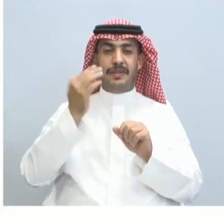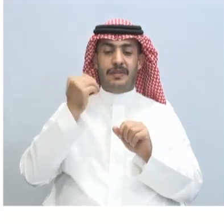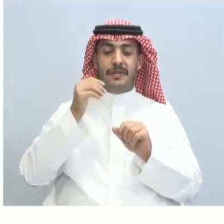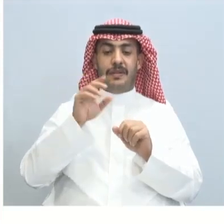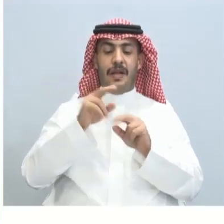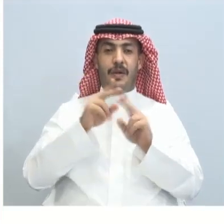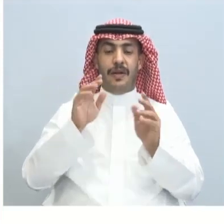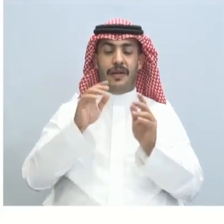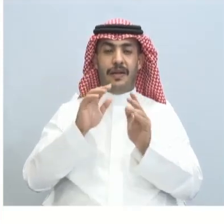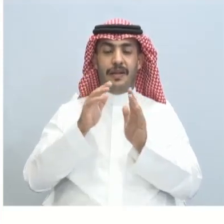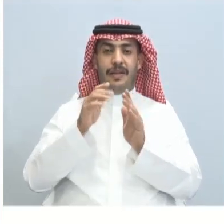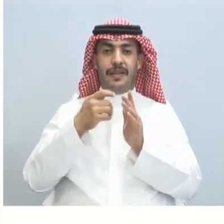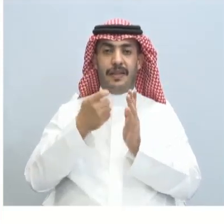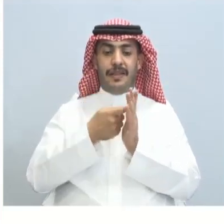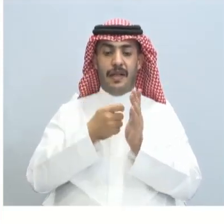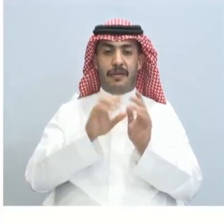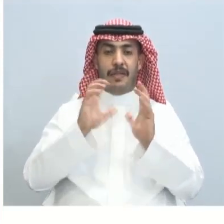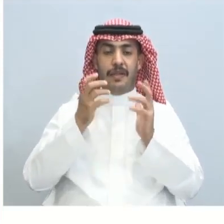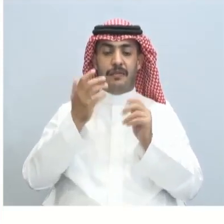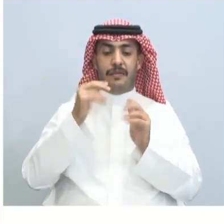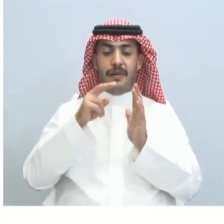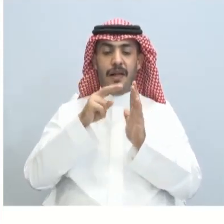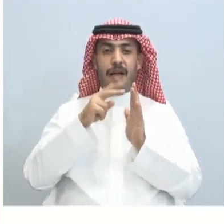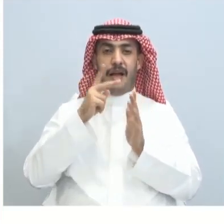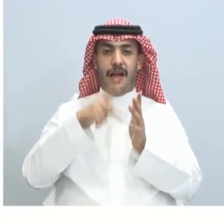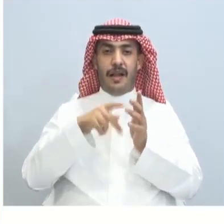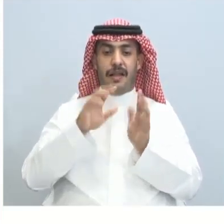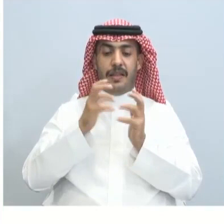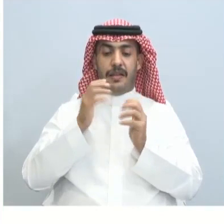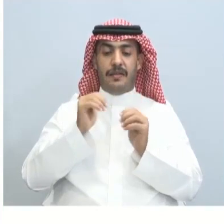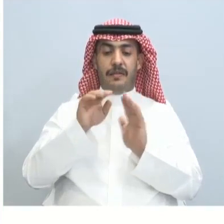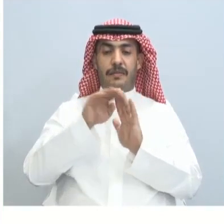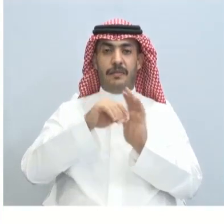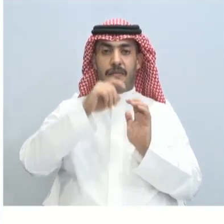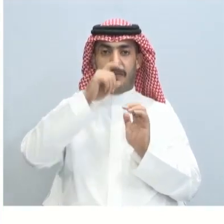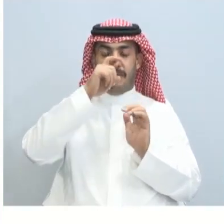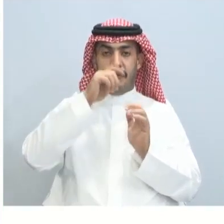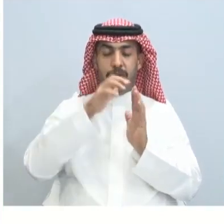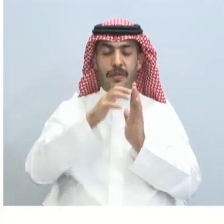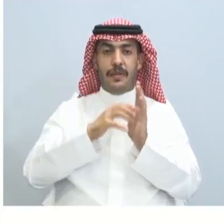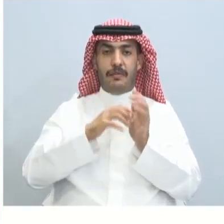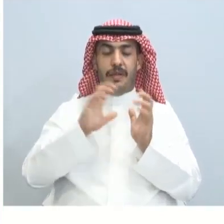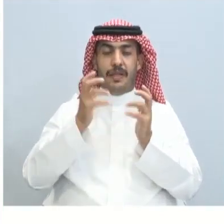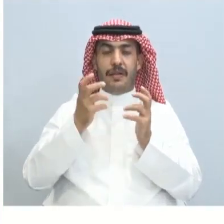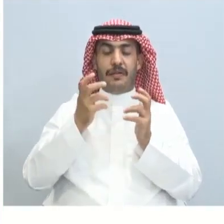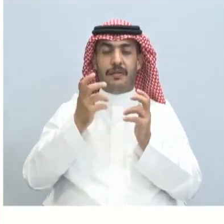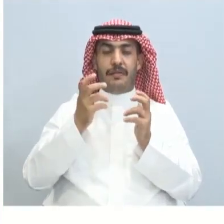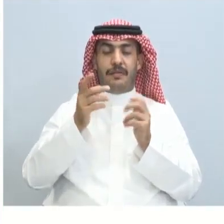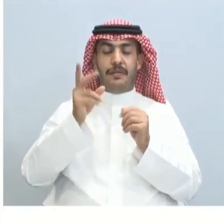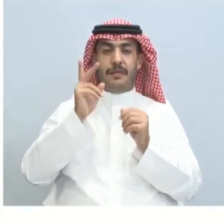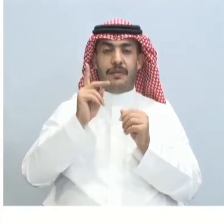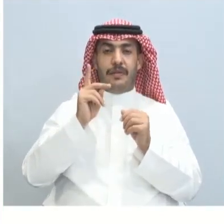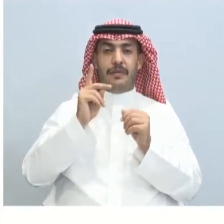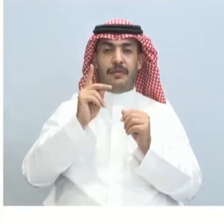ذكرنا انواع الكتابه قرار اداري وذكرنا في الدرس السابق ان كتابه لدينا الخطاب الاداري ولدينا